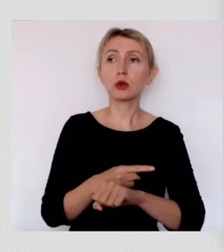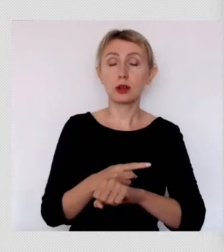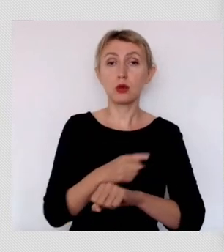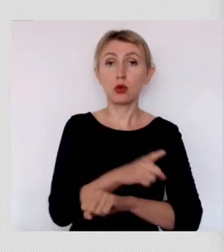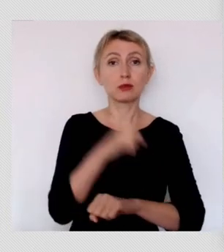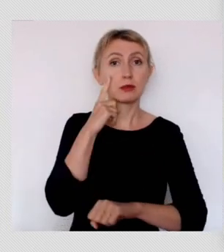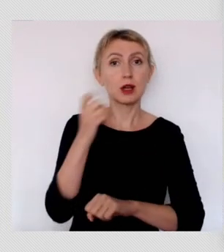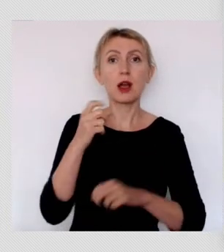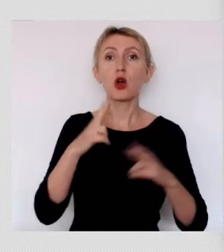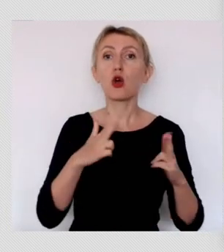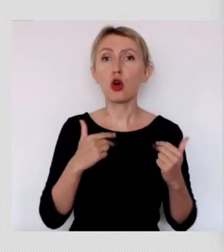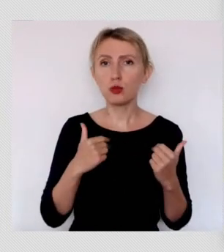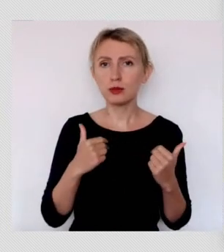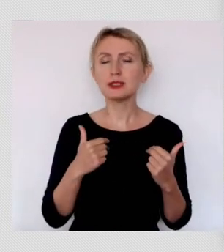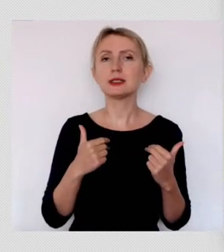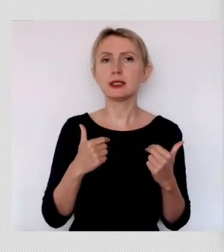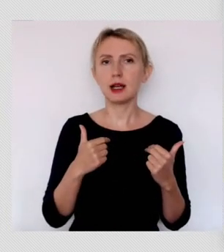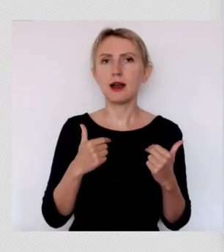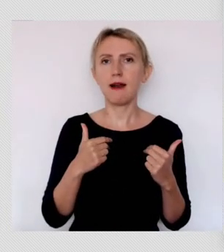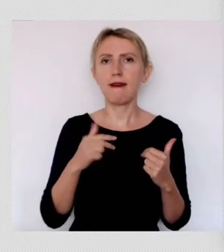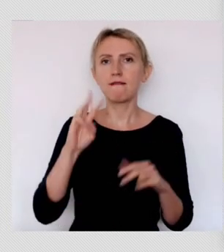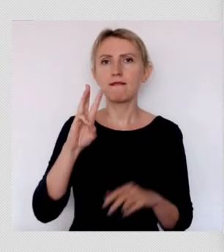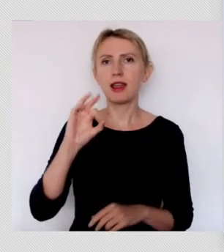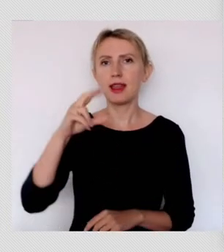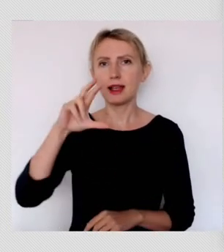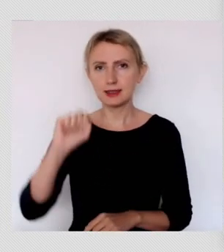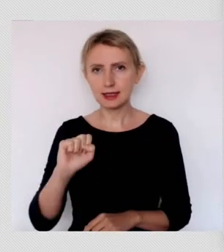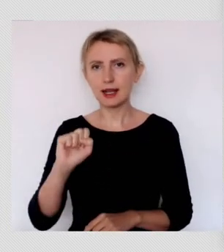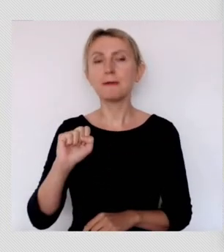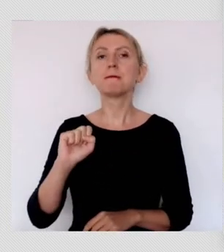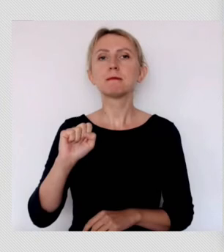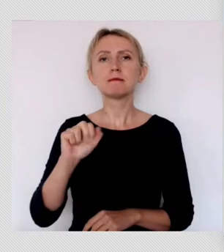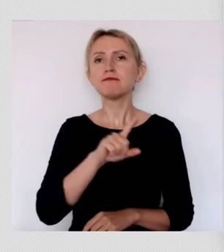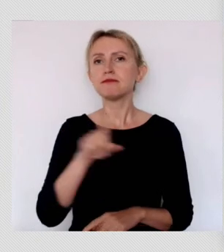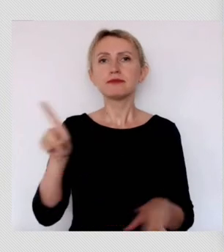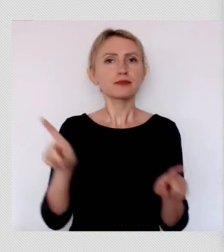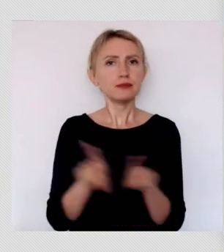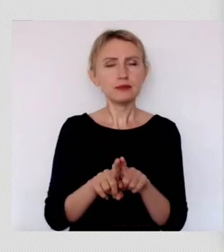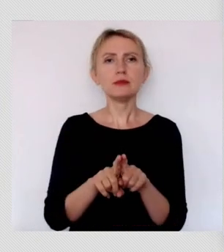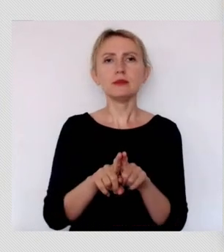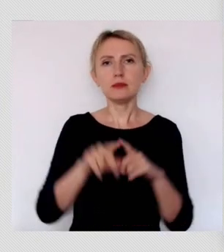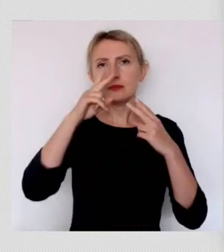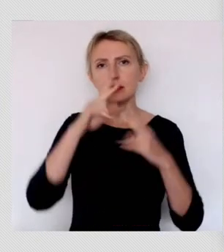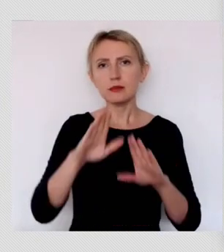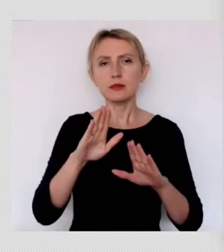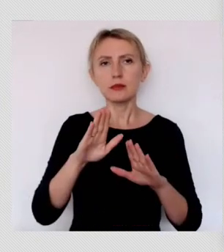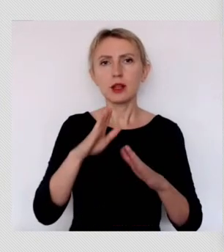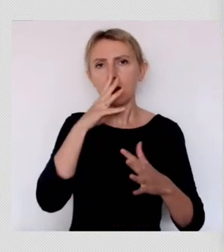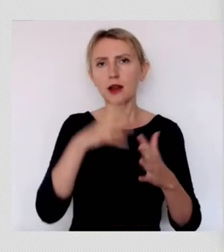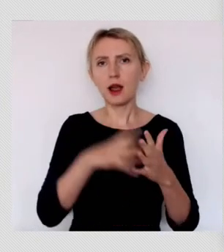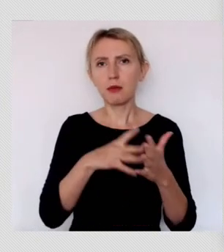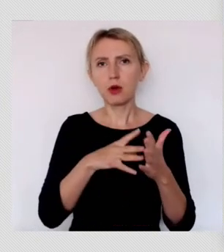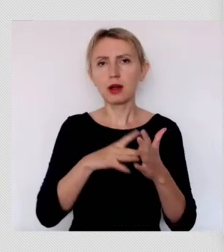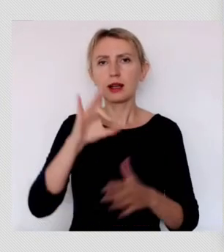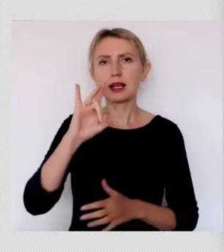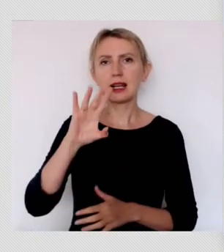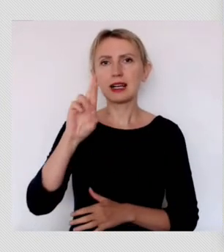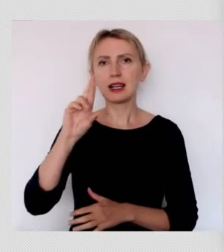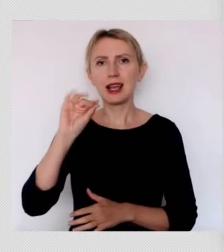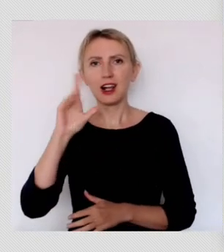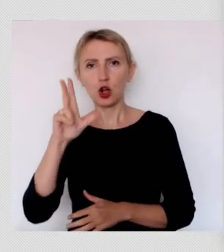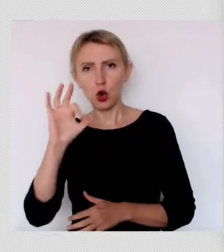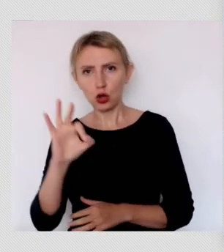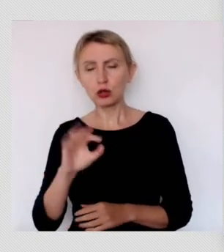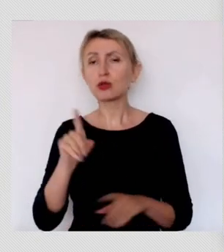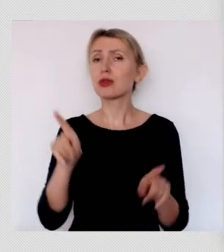uwagę Komisja Wenecka i są one również artykułowane w raportach GRECO,